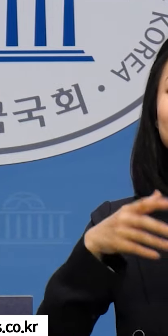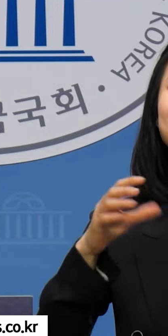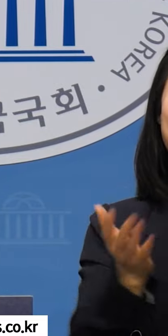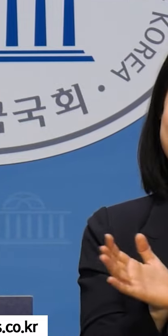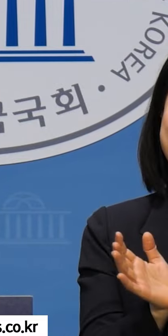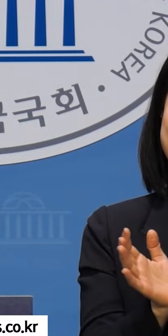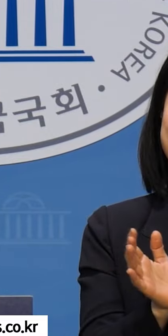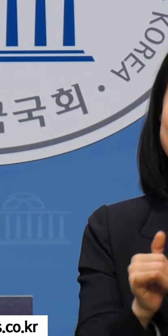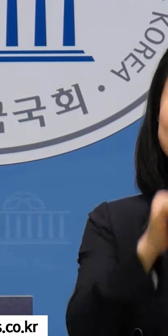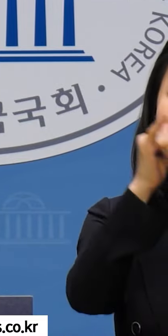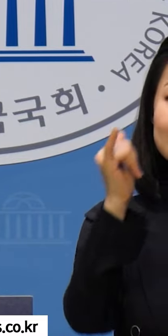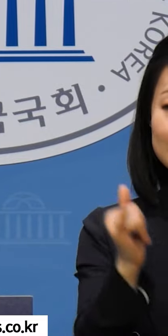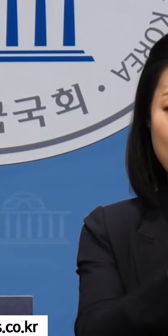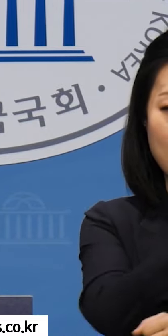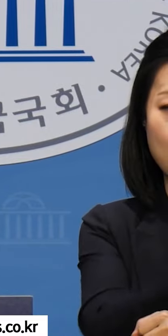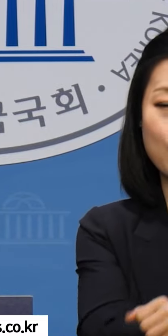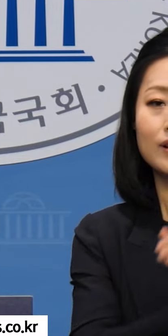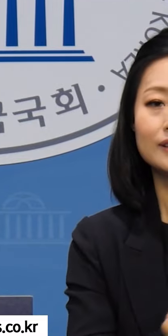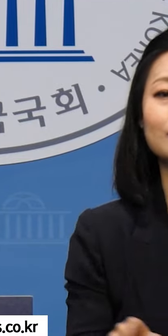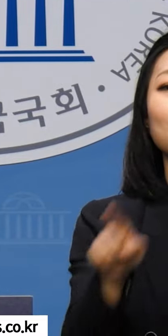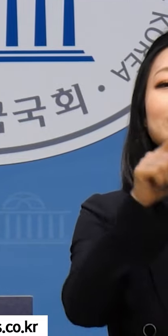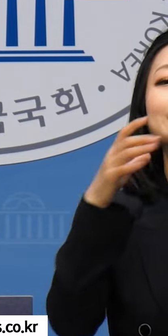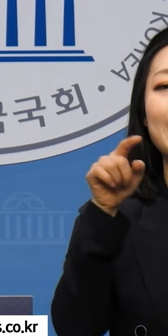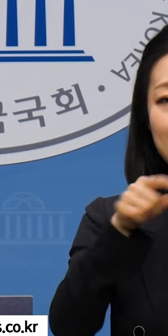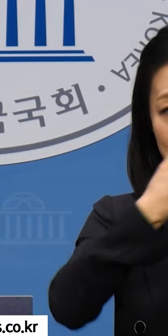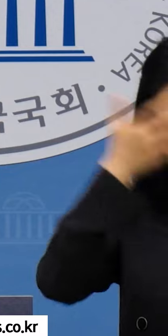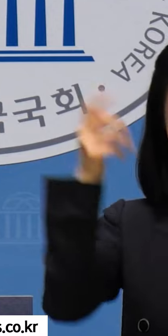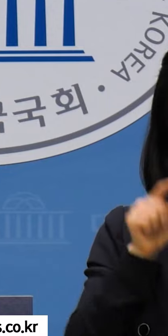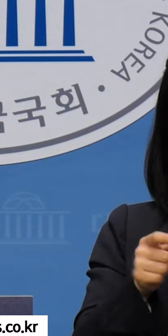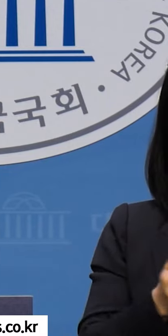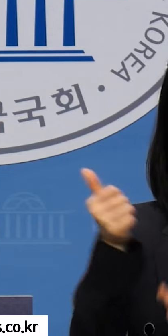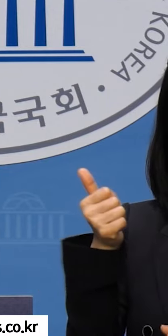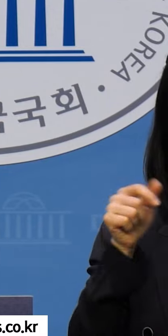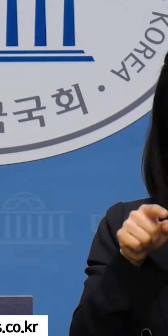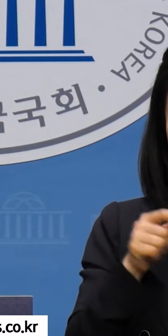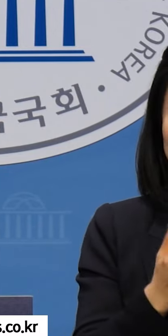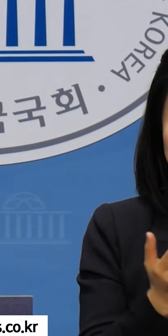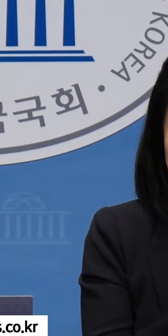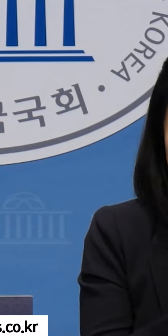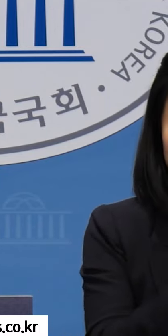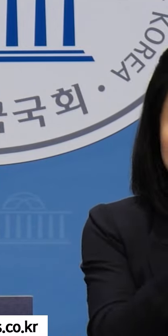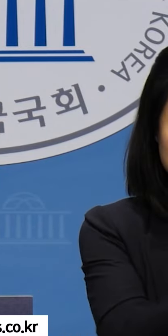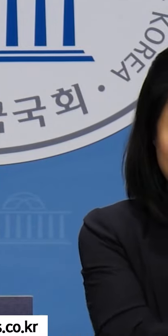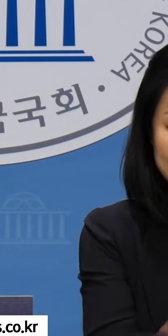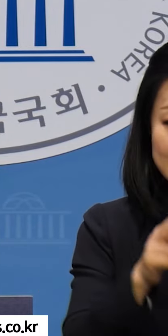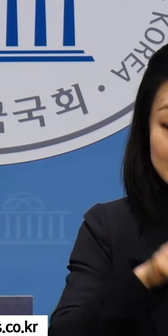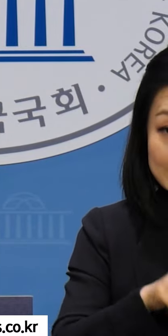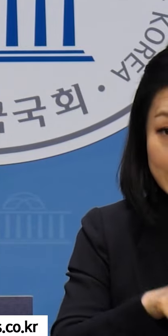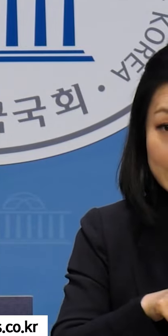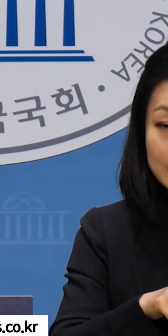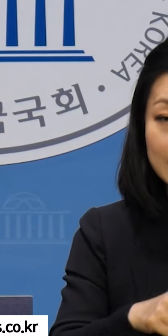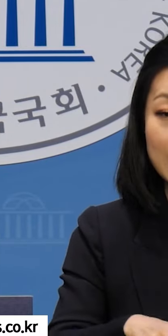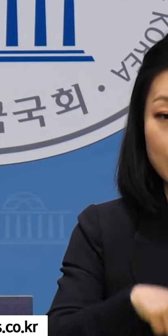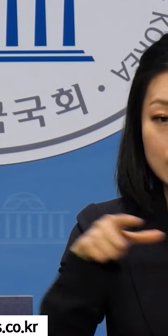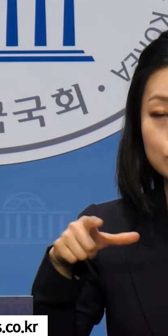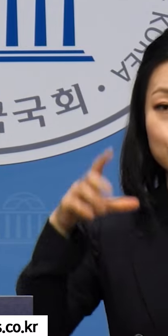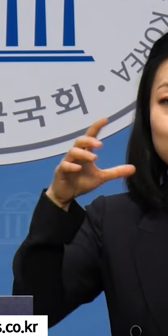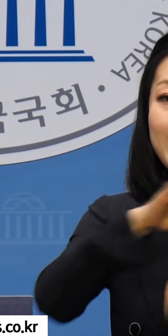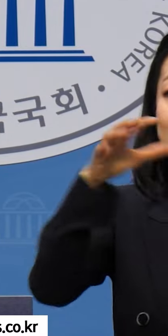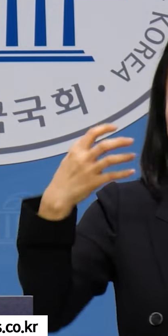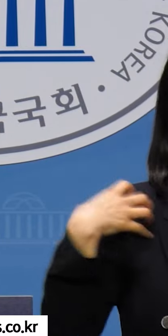선진국의 모습입니다 일할 권리 보장과 일자리 확보를 위한 국가의 책무를 명시할